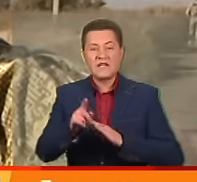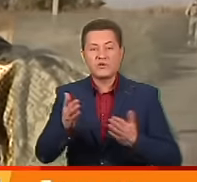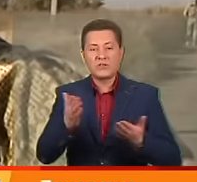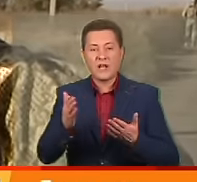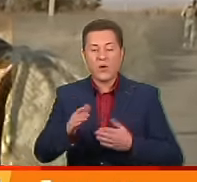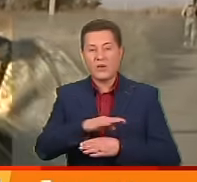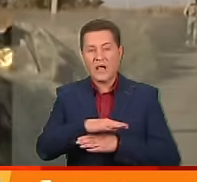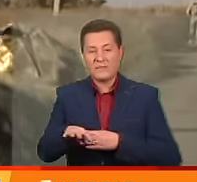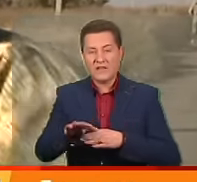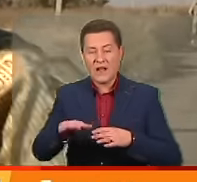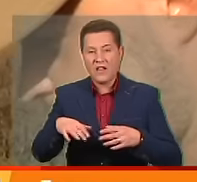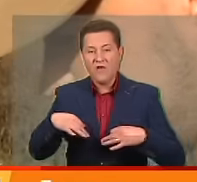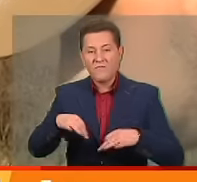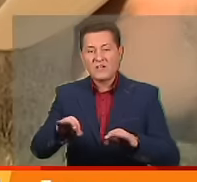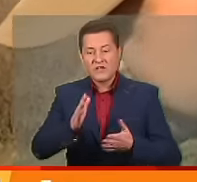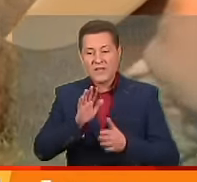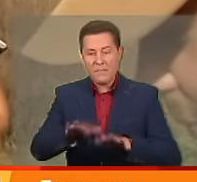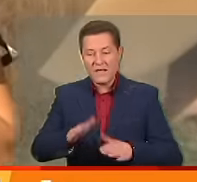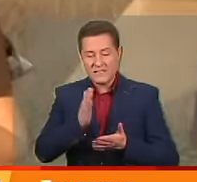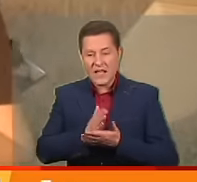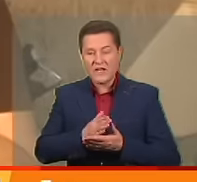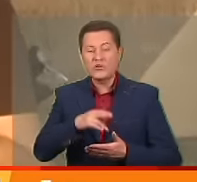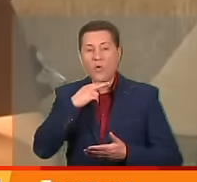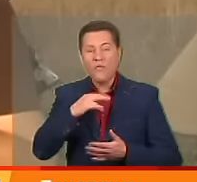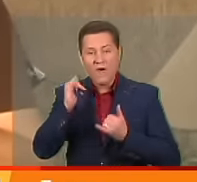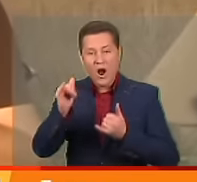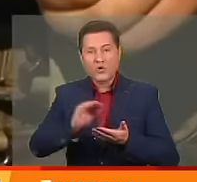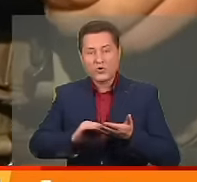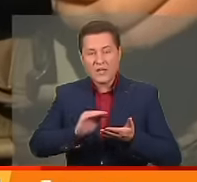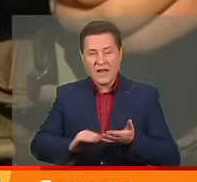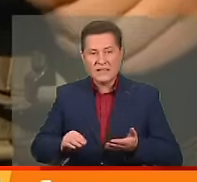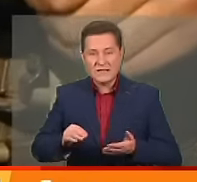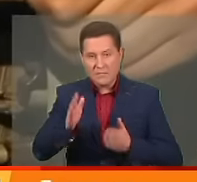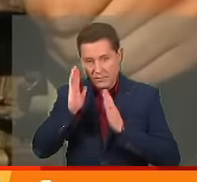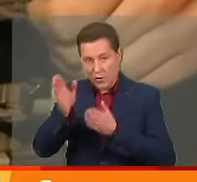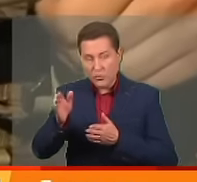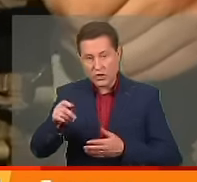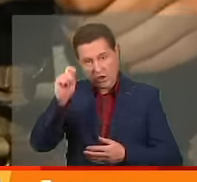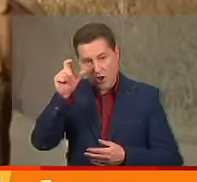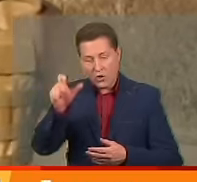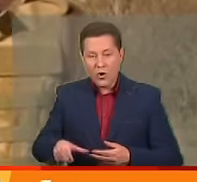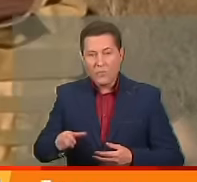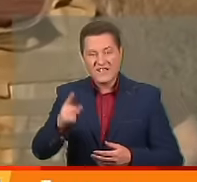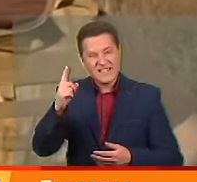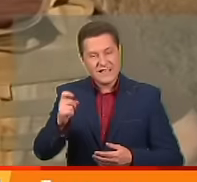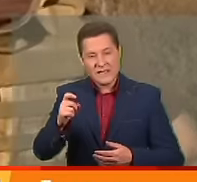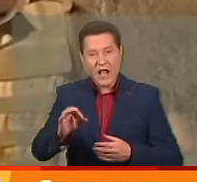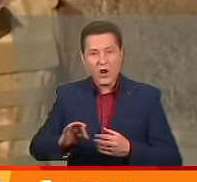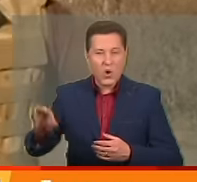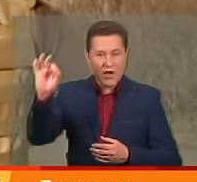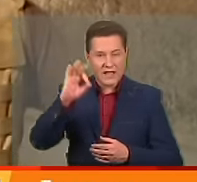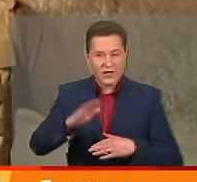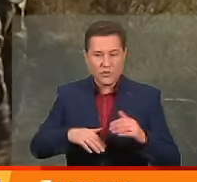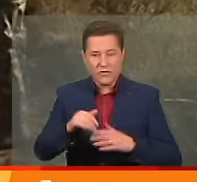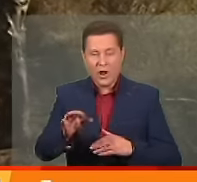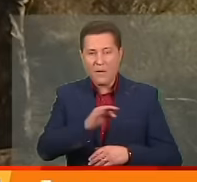место есть, одно, и во второй тоже. Увагу журналістів прикуто до хлопця з сигнальною ракетою в руках. Білий вогонь з нашого боку має